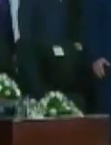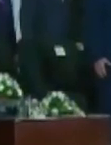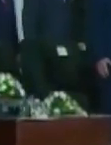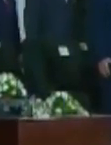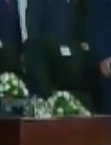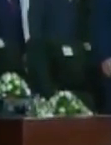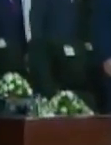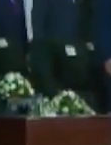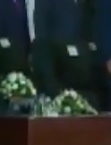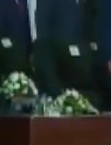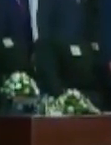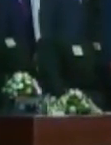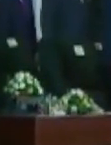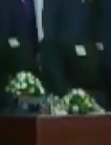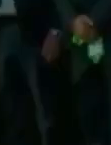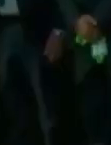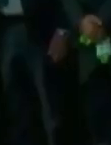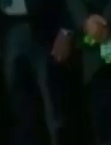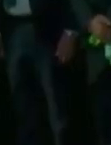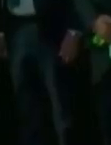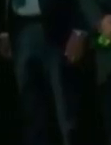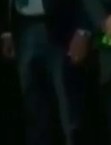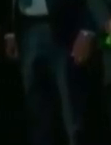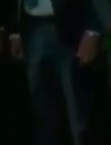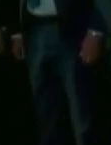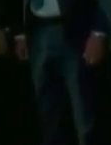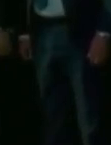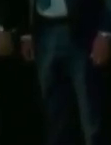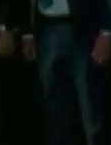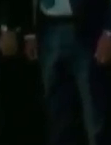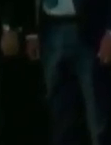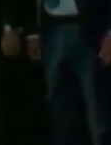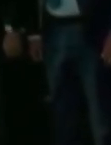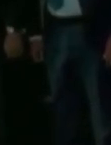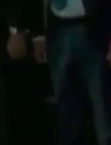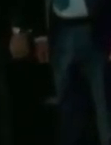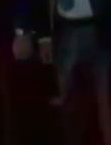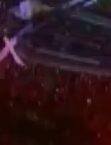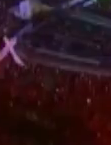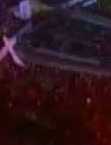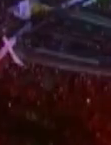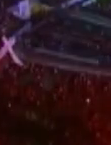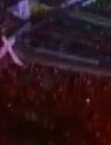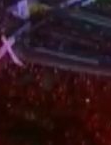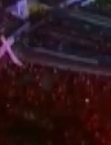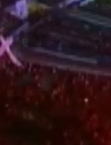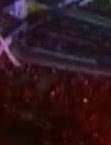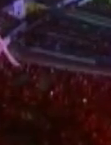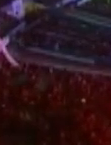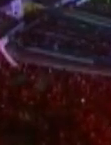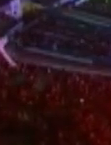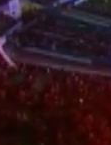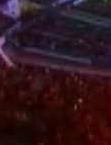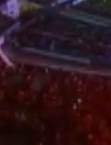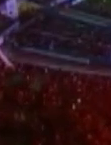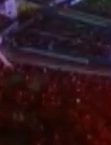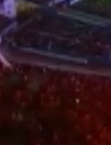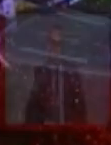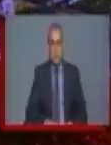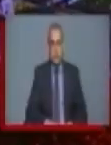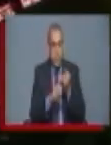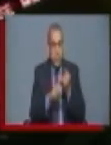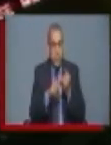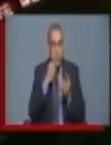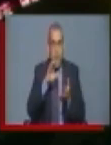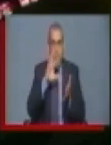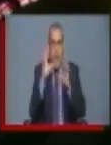كل تصريحاتها. يقولون أنهم يرفضون قتل المدنيين لأن كل قوانين الحرب ترفض قتل المدنيين، ومع